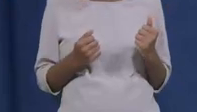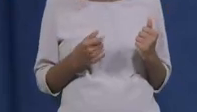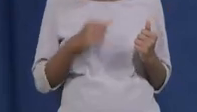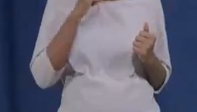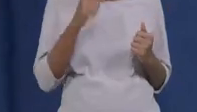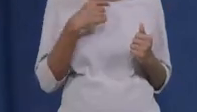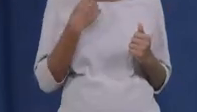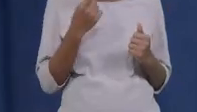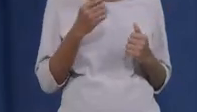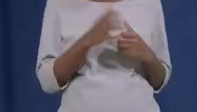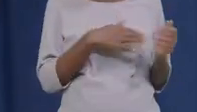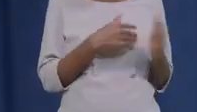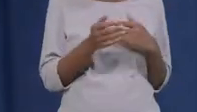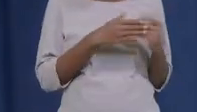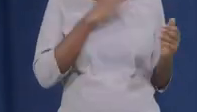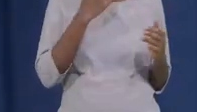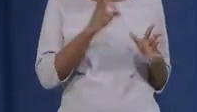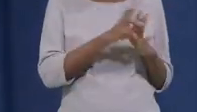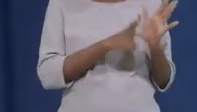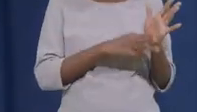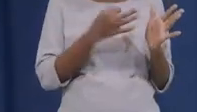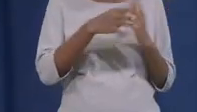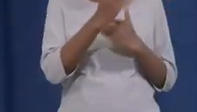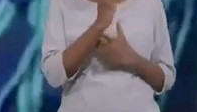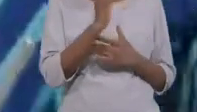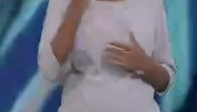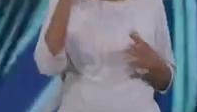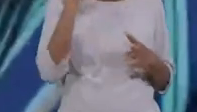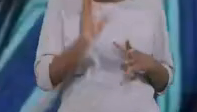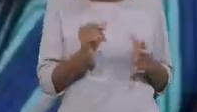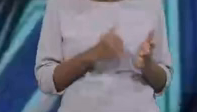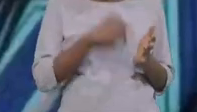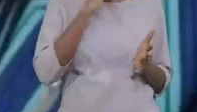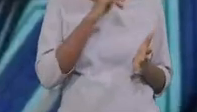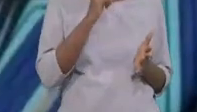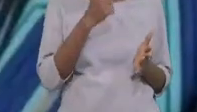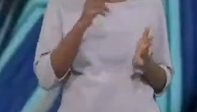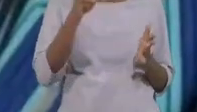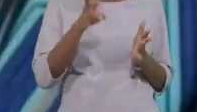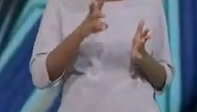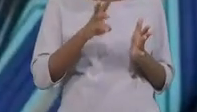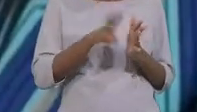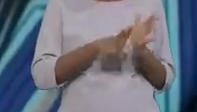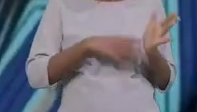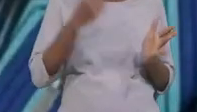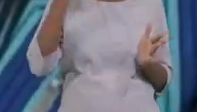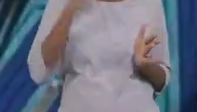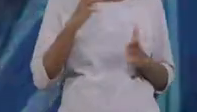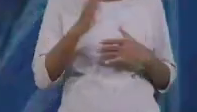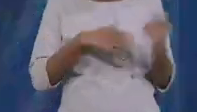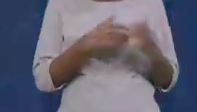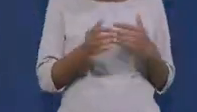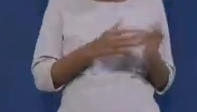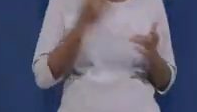maladie vient, ne dis pas, quelle que soit la volonté de Dieu, ça ce n'est pas la volonté de Dieu. Quel que soit ce que Dieu a donné,